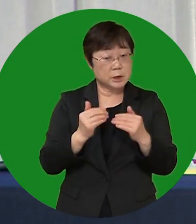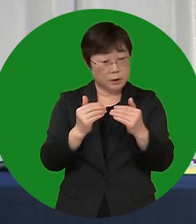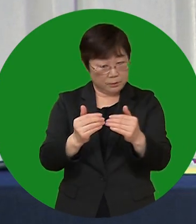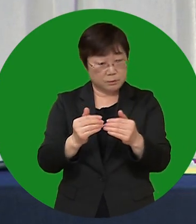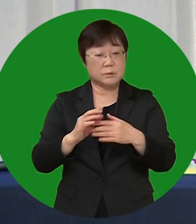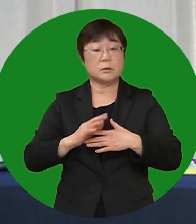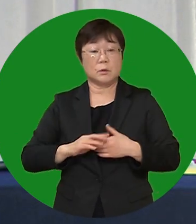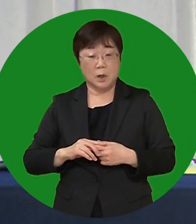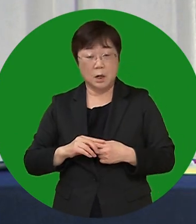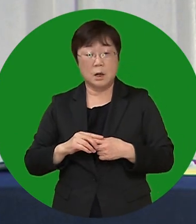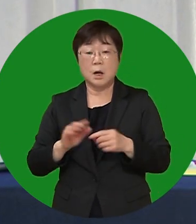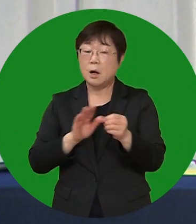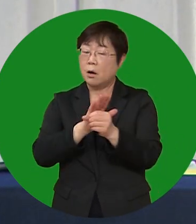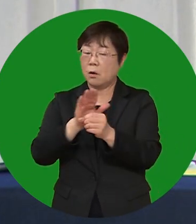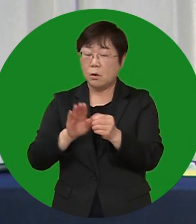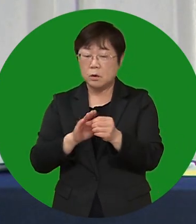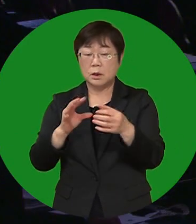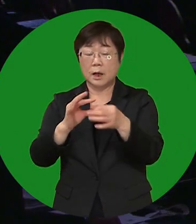日當